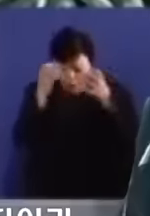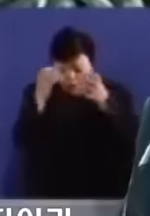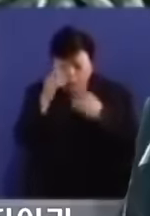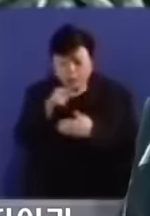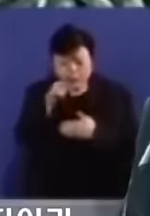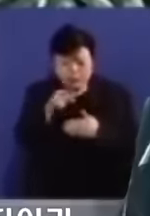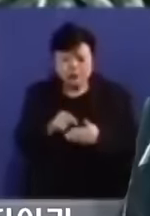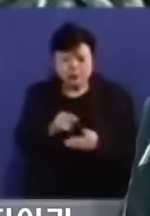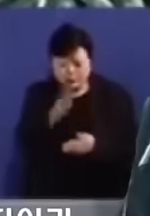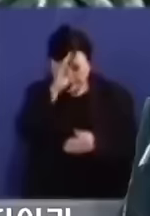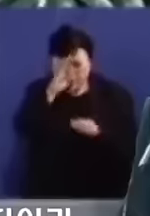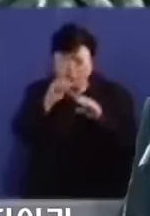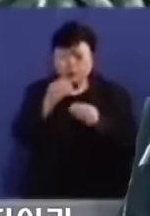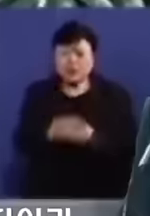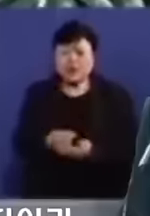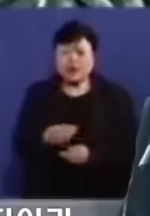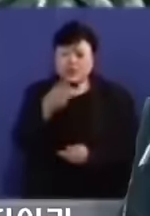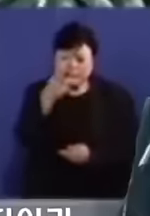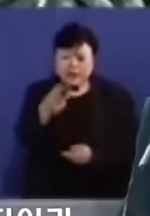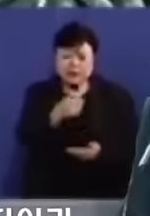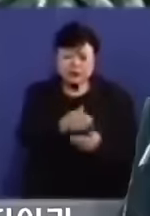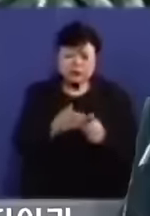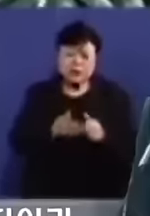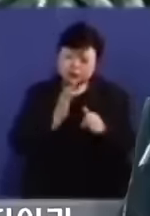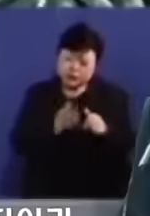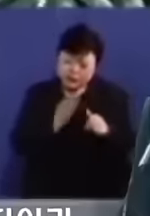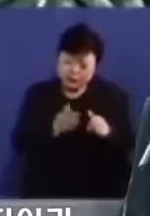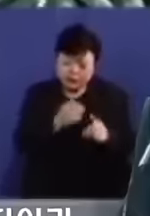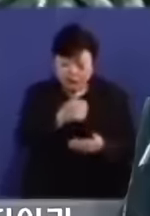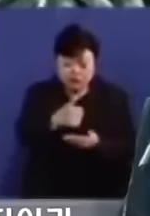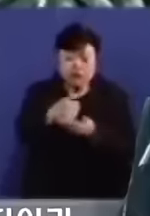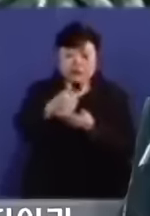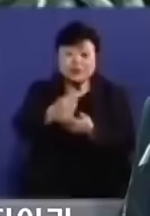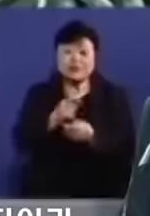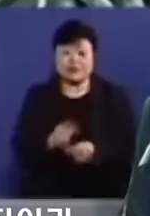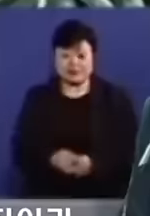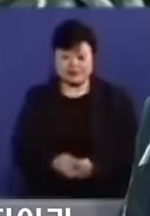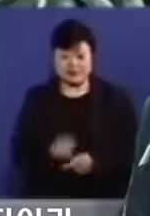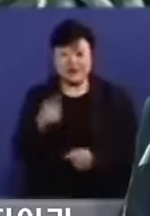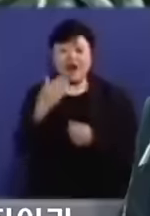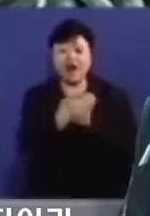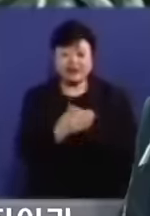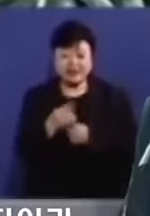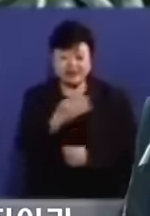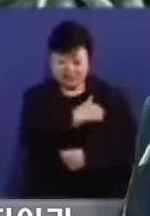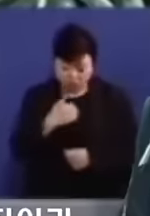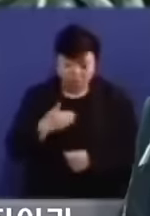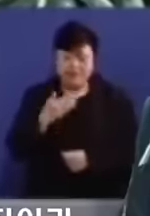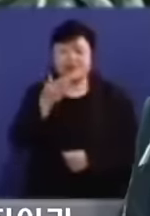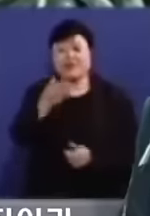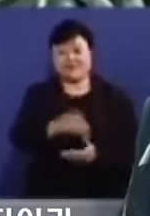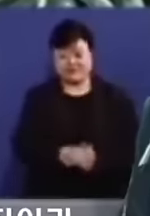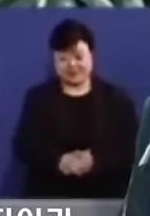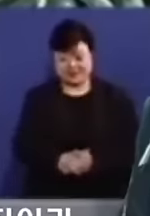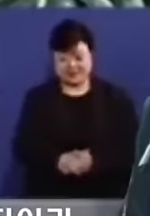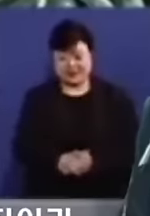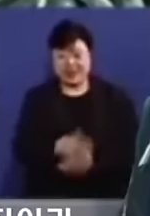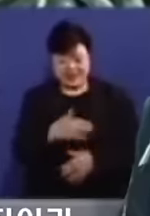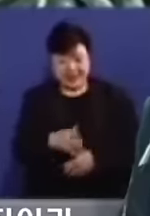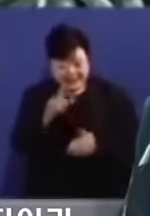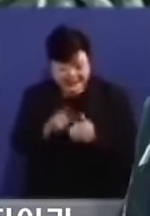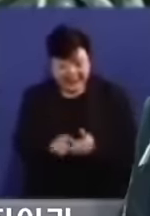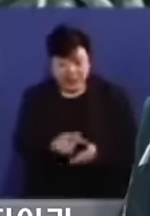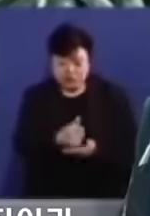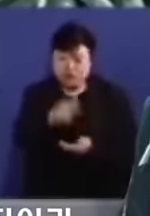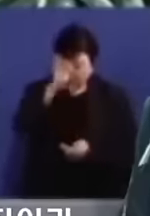속에서 고쳐달라고 세 번이나 주님께 기도했는데 주님이 말씀하기를 내 은혜가 내게 족하도다. 내가 약할 때